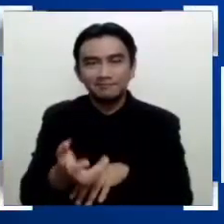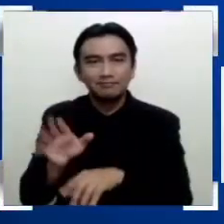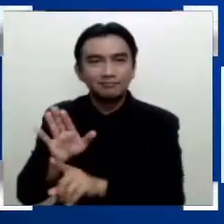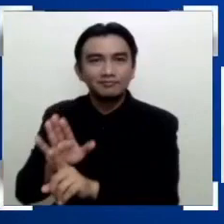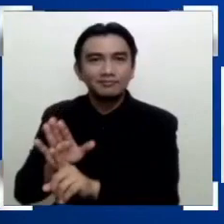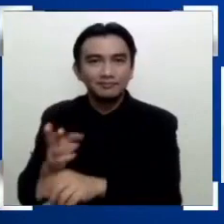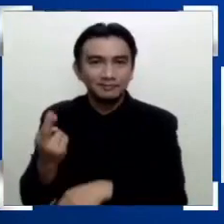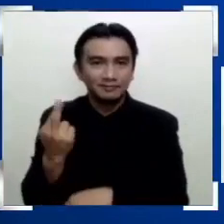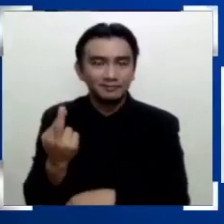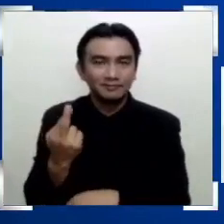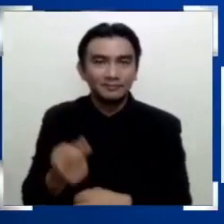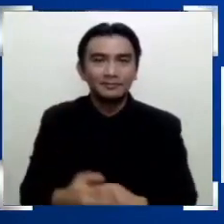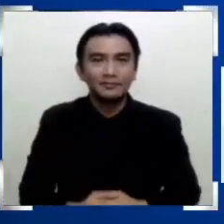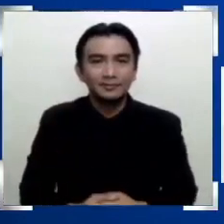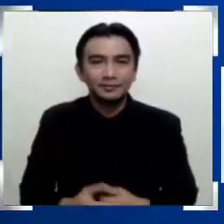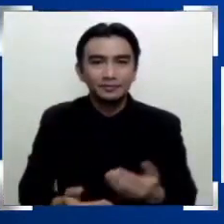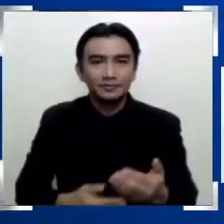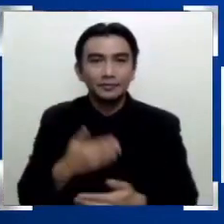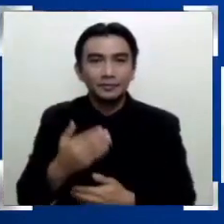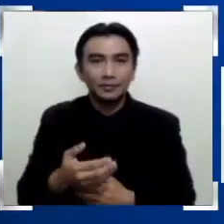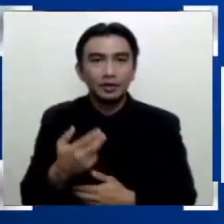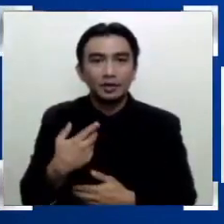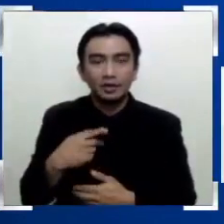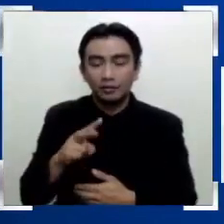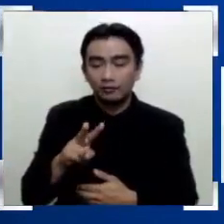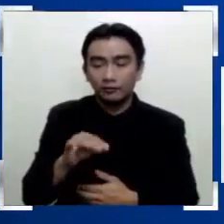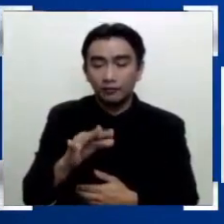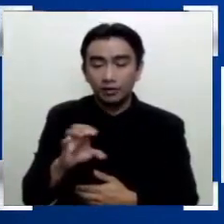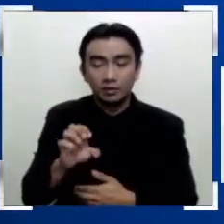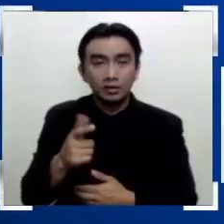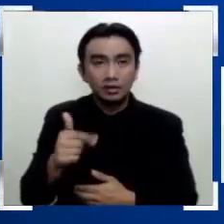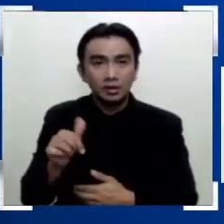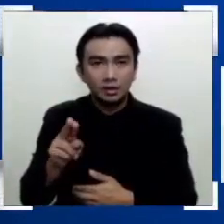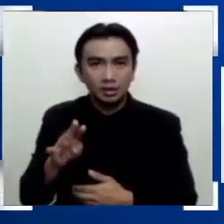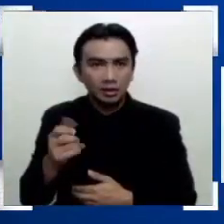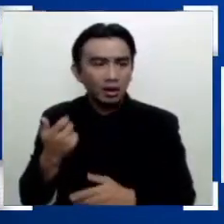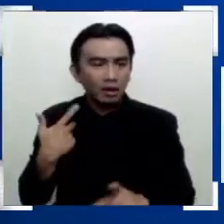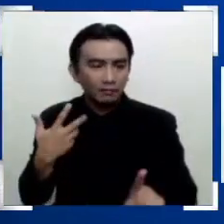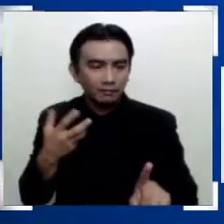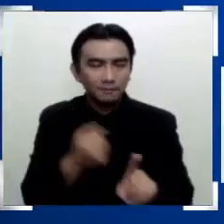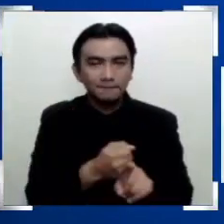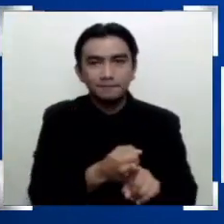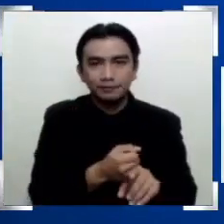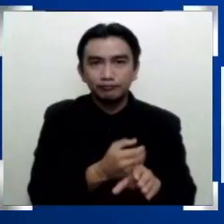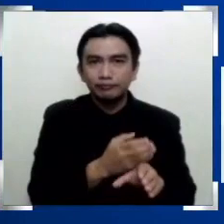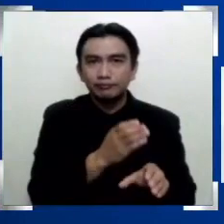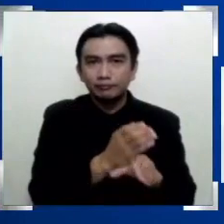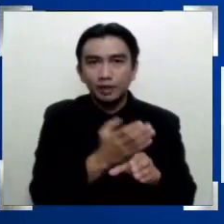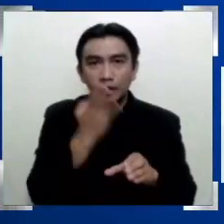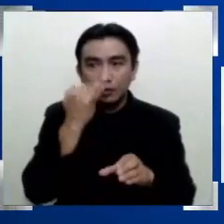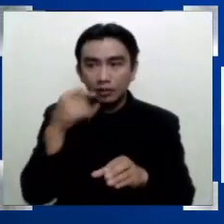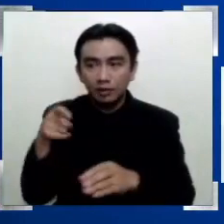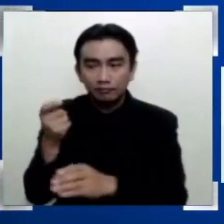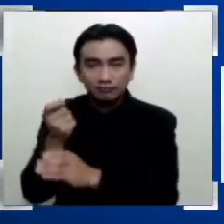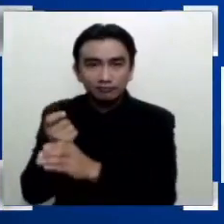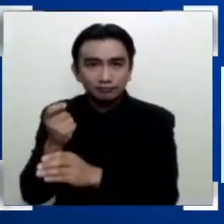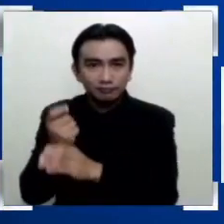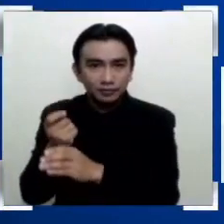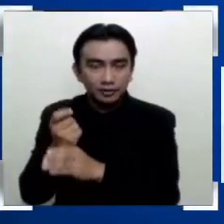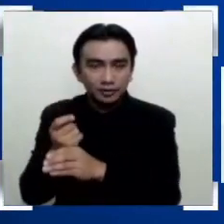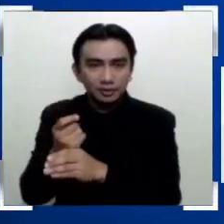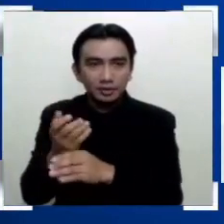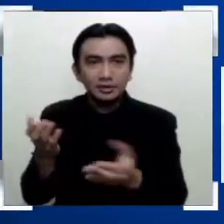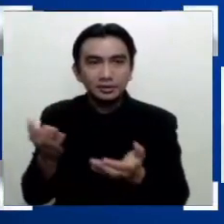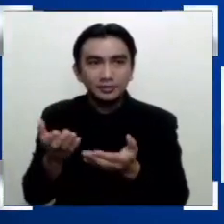Kabilang ang sasakyan ni It's Showtime host Vice Ganda sa mga nadamay ng masalpok ng truck ang isang kotse sa panulukan ng